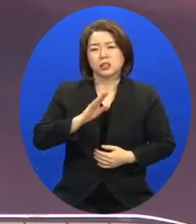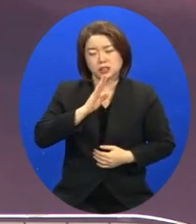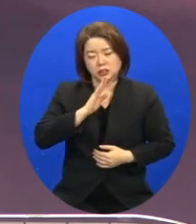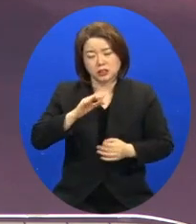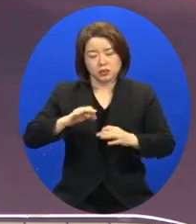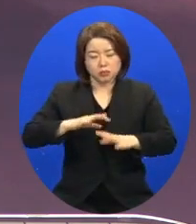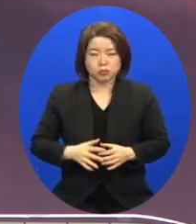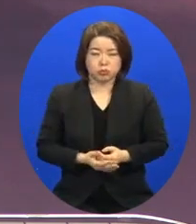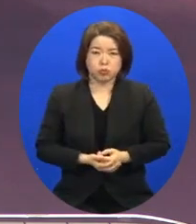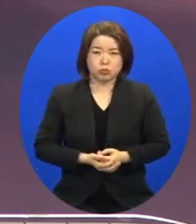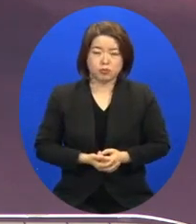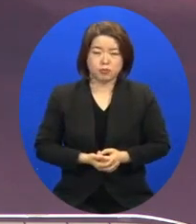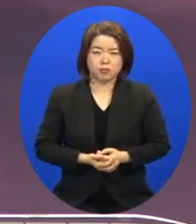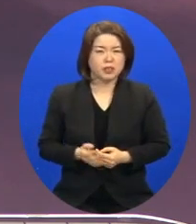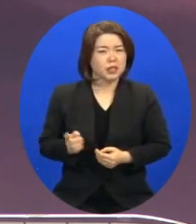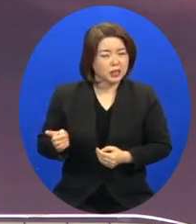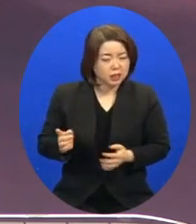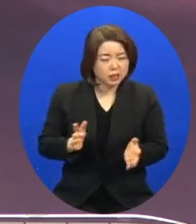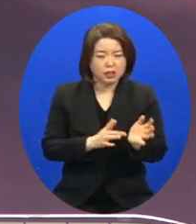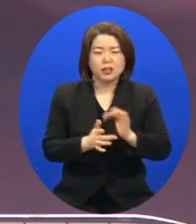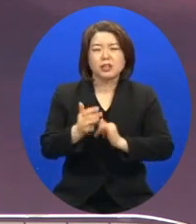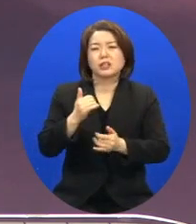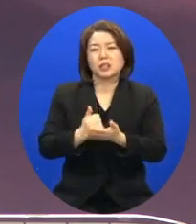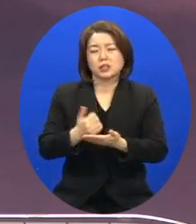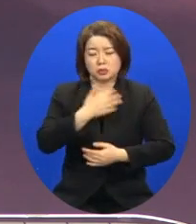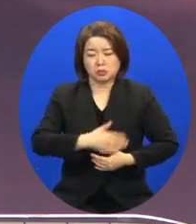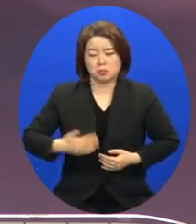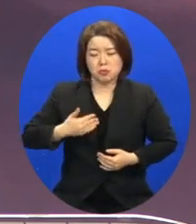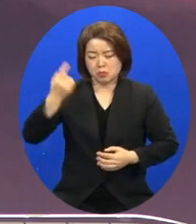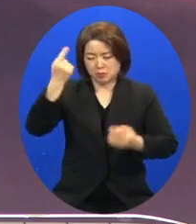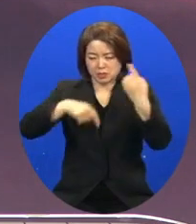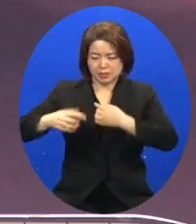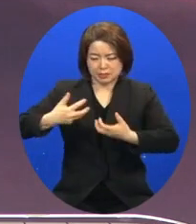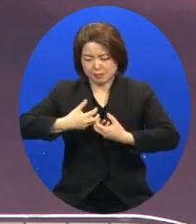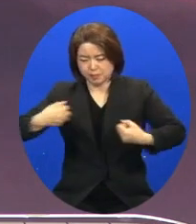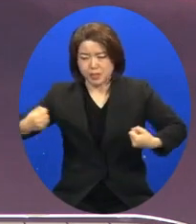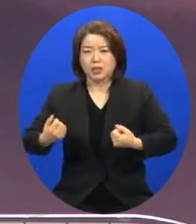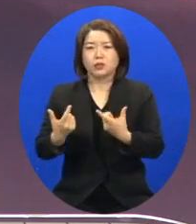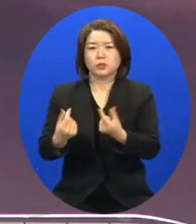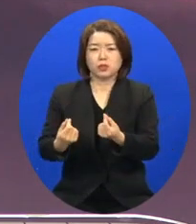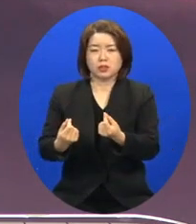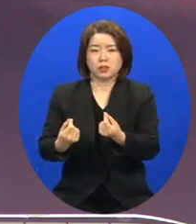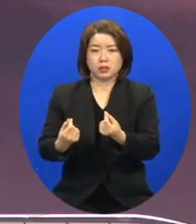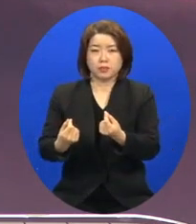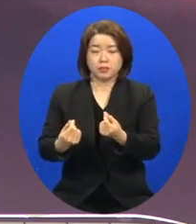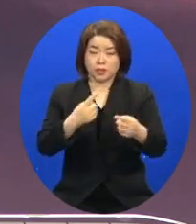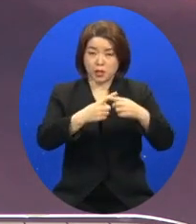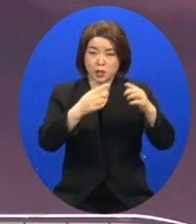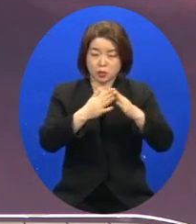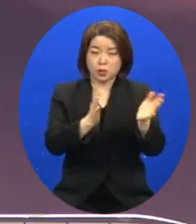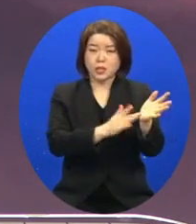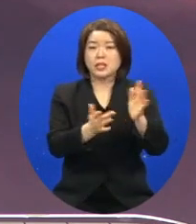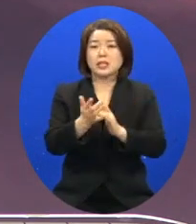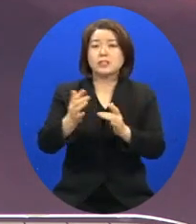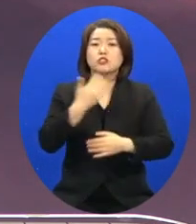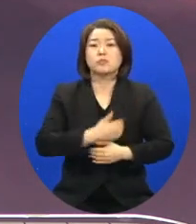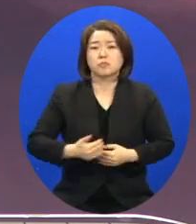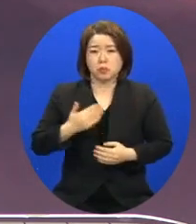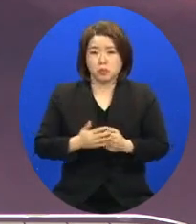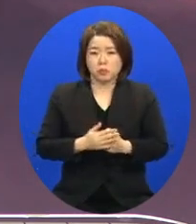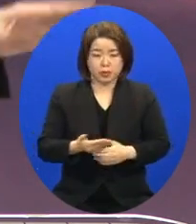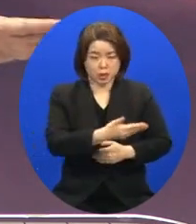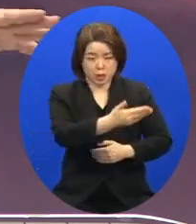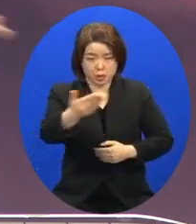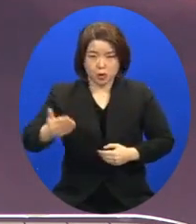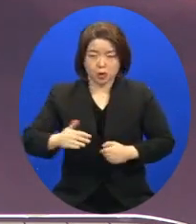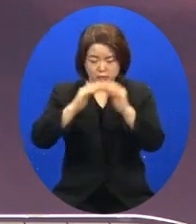예수님의 몸을 찢는 거예요. 교회는 예수님의 몸이에요. 저와 여러분, 여러분 서로 사이가 다 사실은